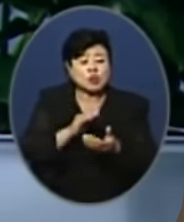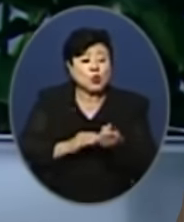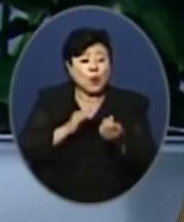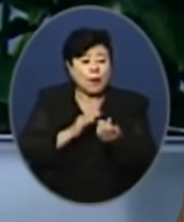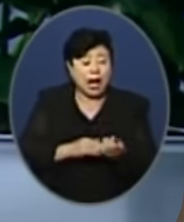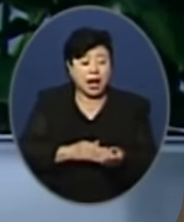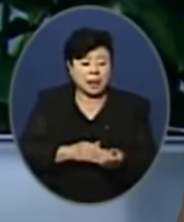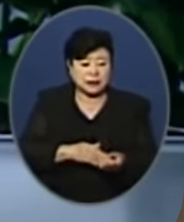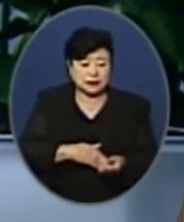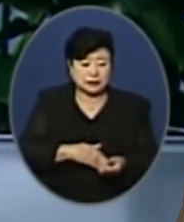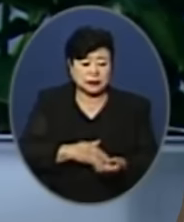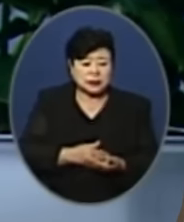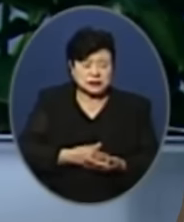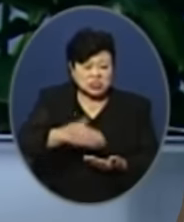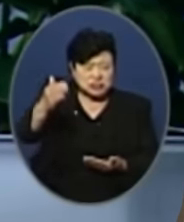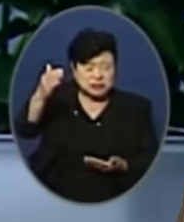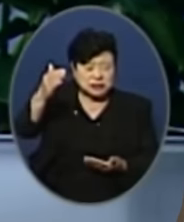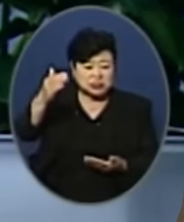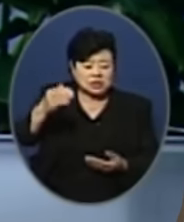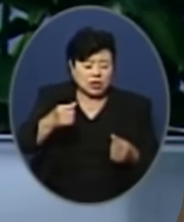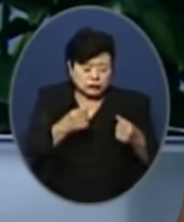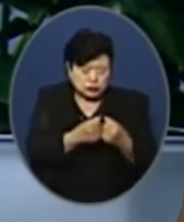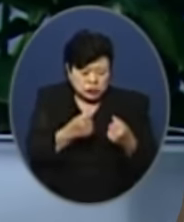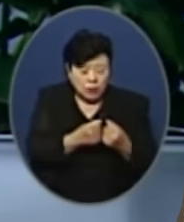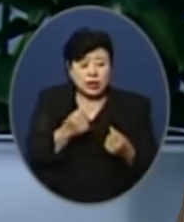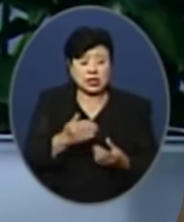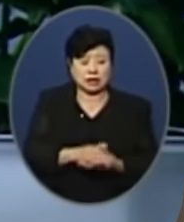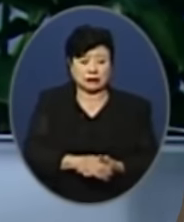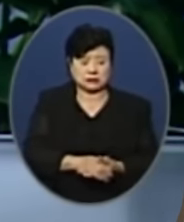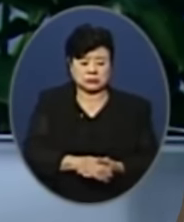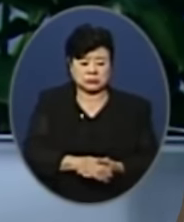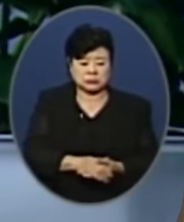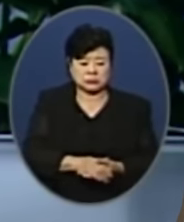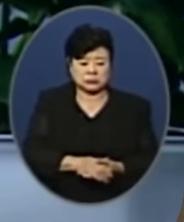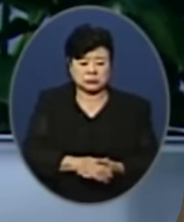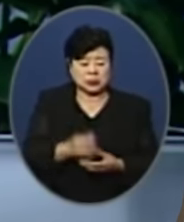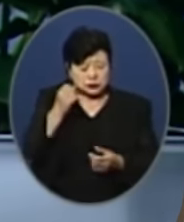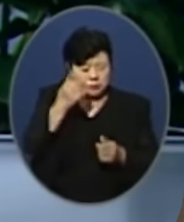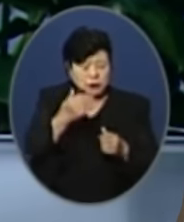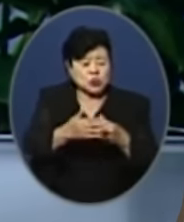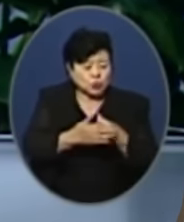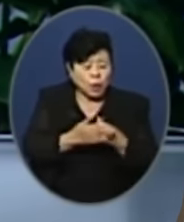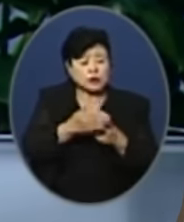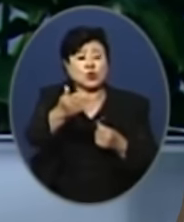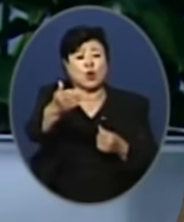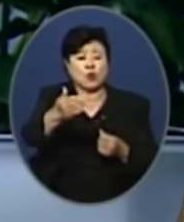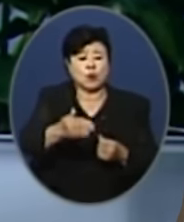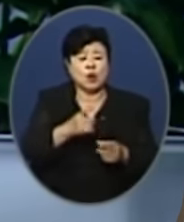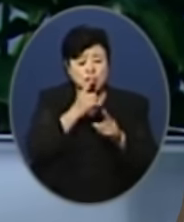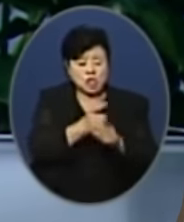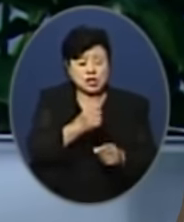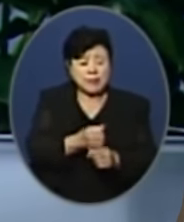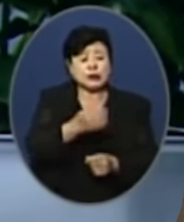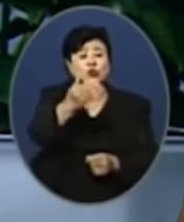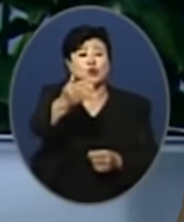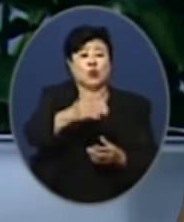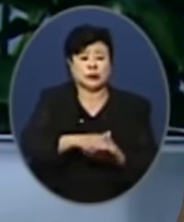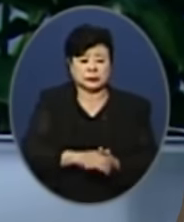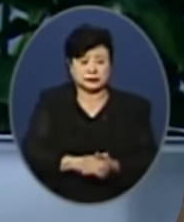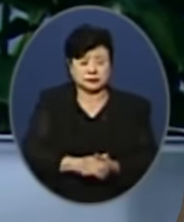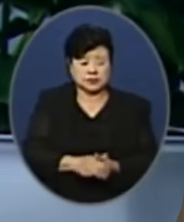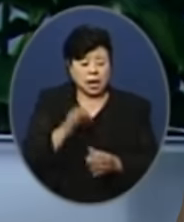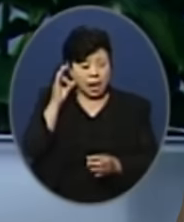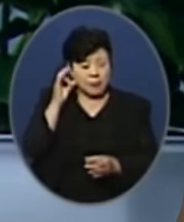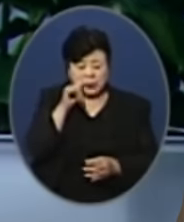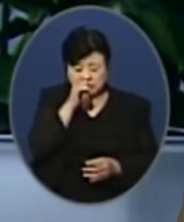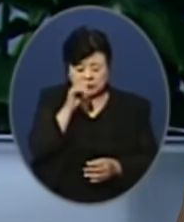도박을 떨어뜨려야 되겠다고 싸워야 되는 것입니다. 그러면 성령이 도와주셔서 이기게 만들어주는 것입니다.